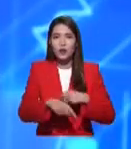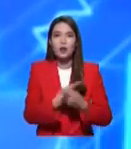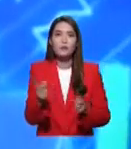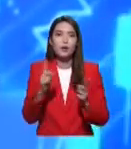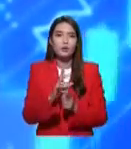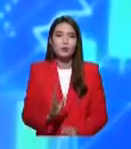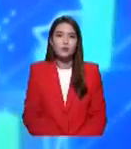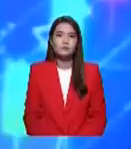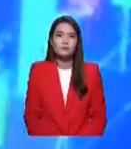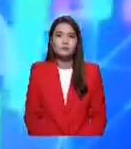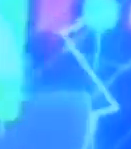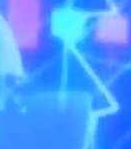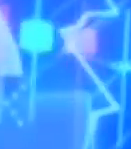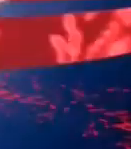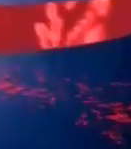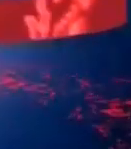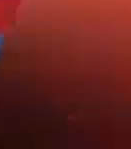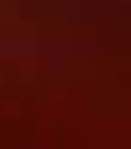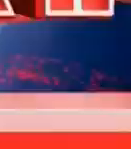келесі кездескенше аман сау болыңыздар.